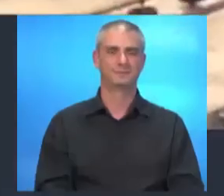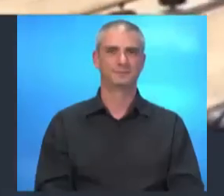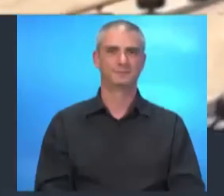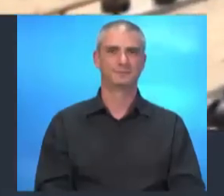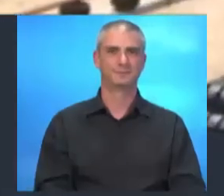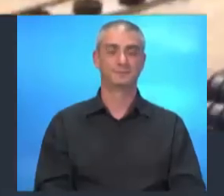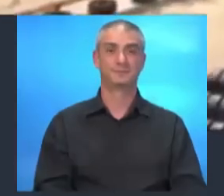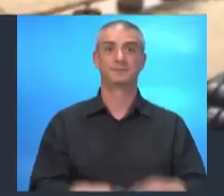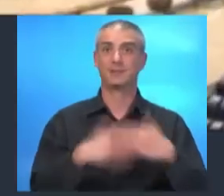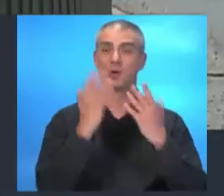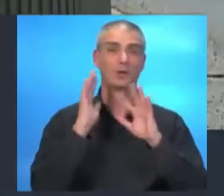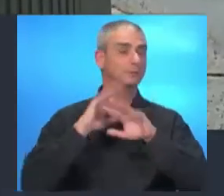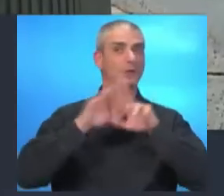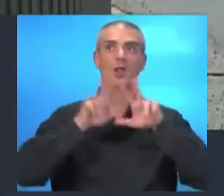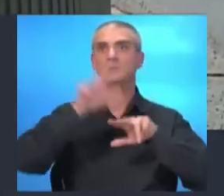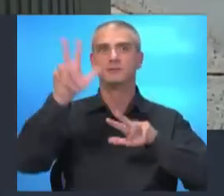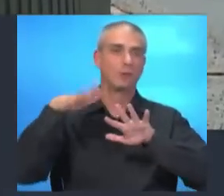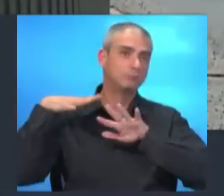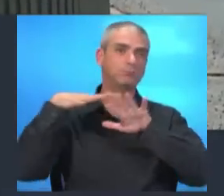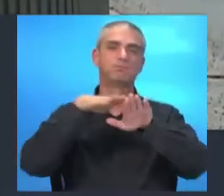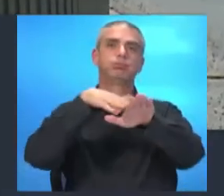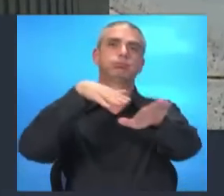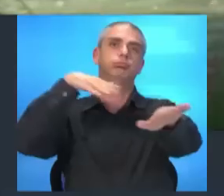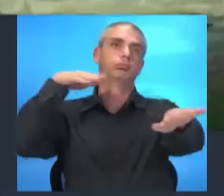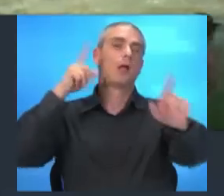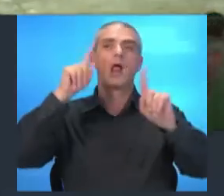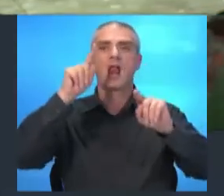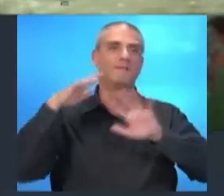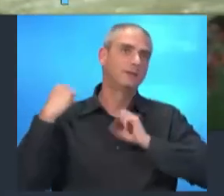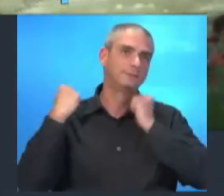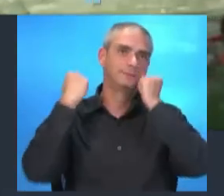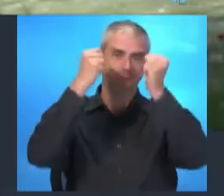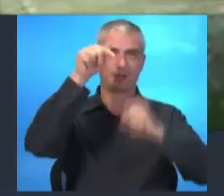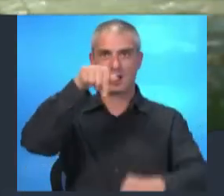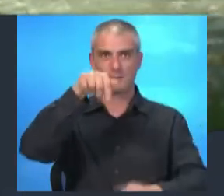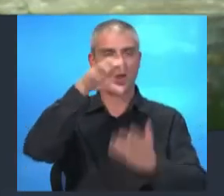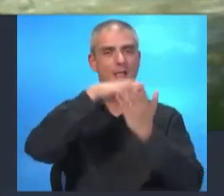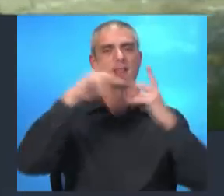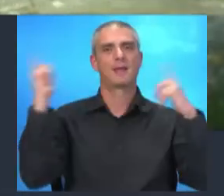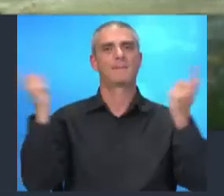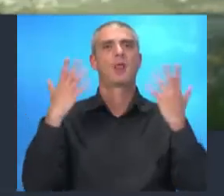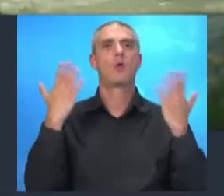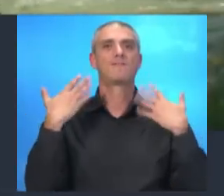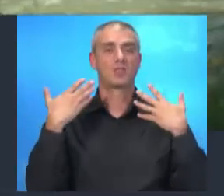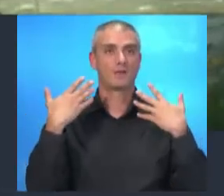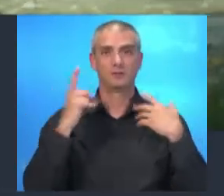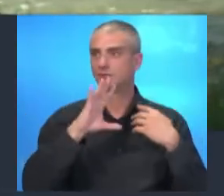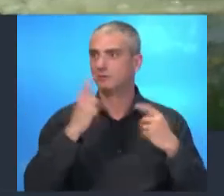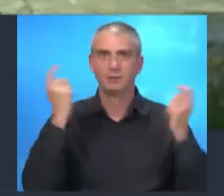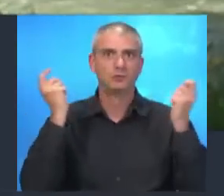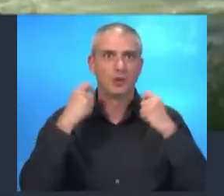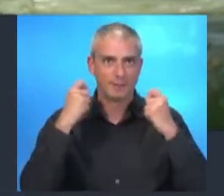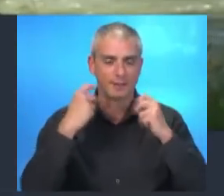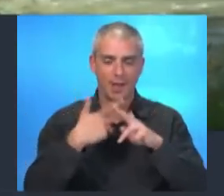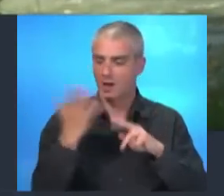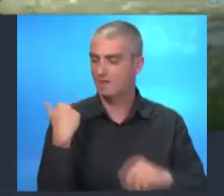מאז שעות הבוקר נרשמים ברחבי הצפון עומסי תנועה כבדים. אלפים עושים את דרכם לכאן, לאתרי הבילוי והנופש. ומה שמדהים הוא שרק